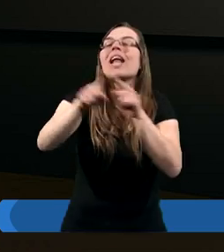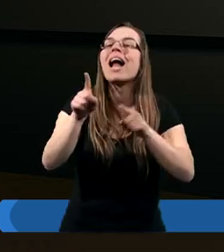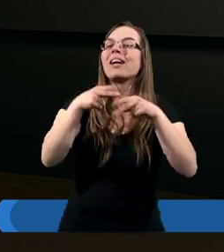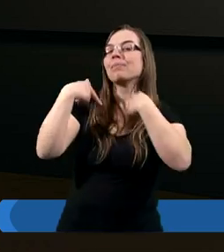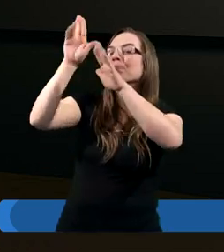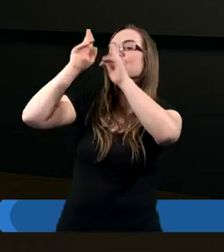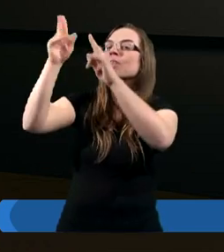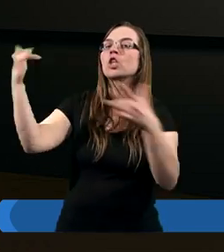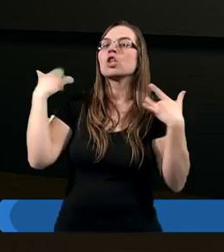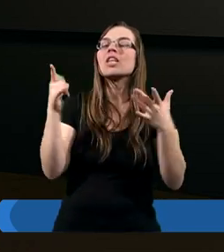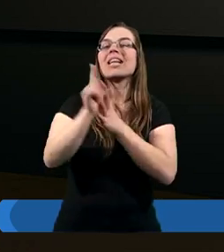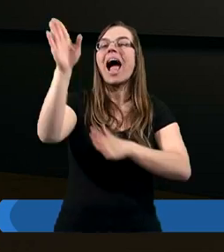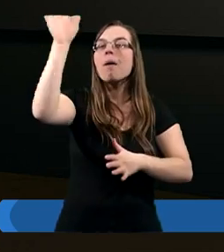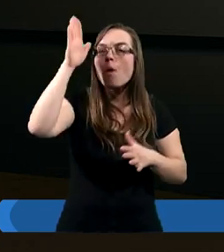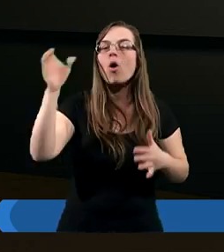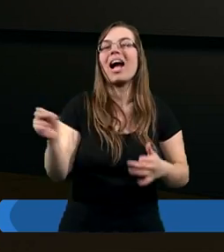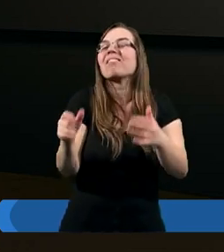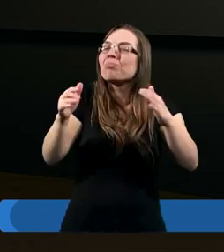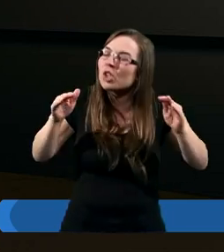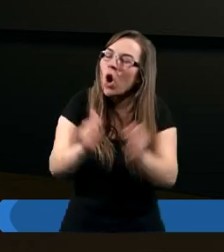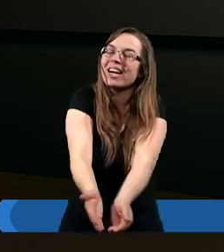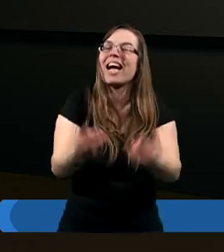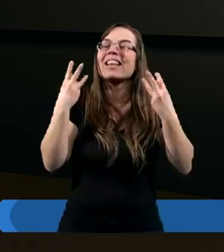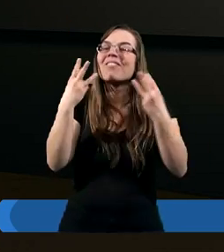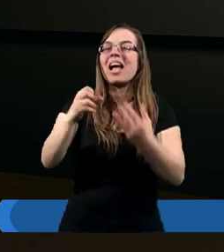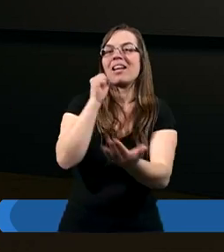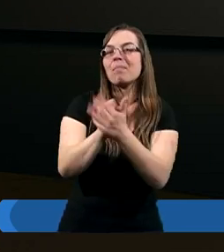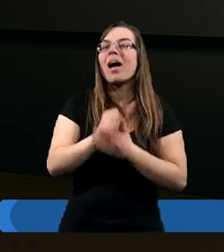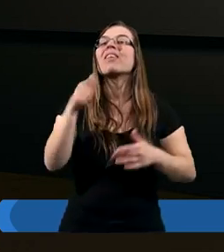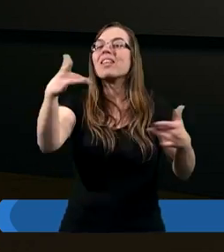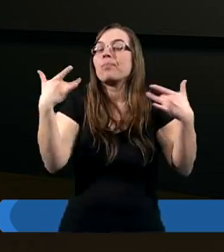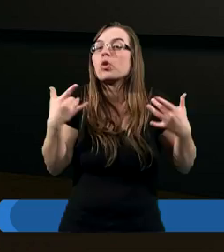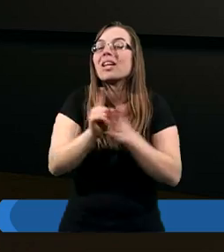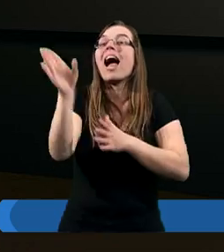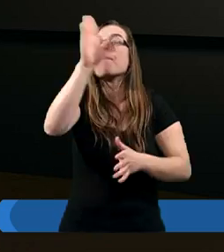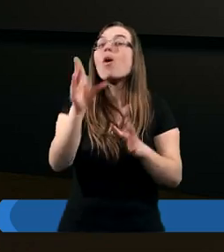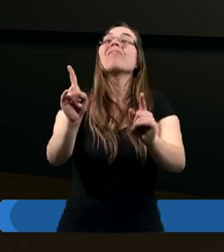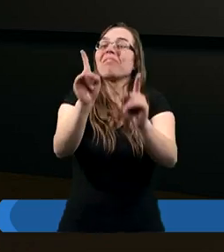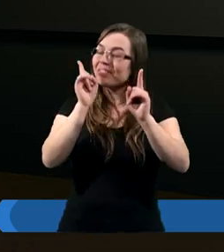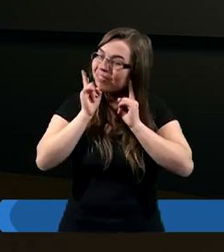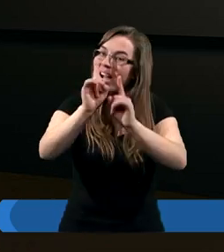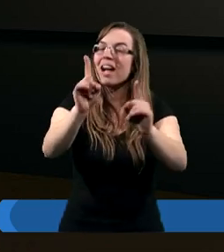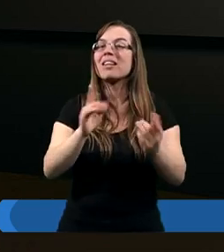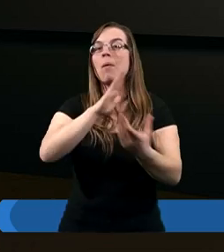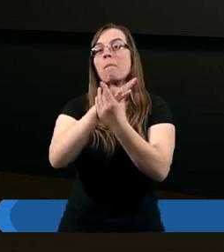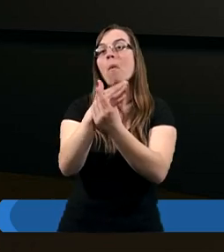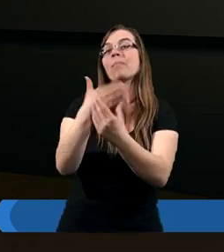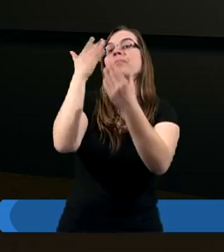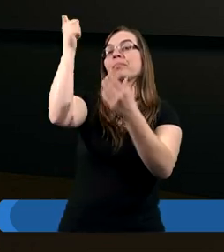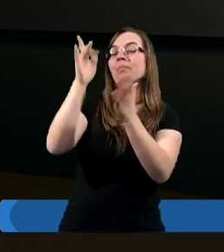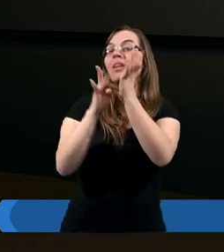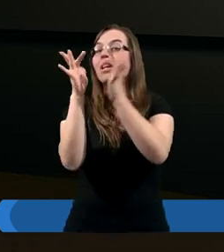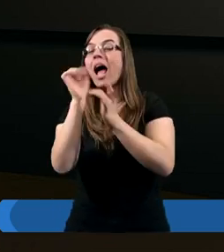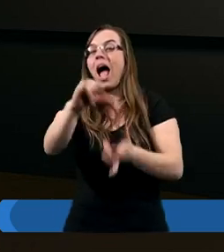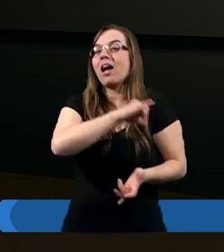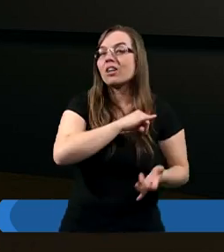takim praktycznym, konkretnym wymiarze. I w tym życiu dla Boga rzeczywiście pomiędzy Chrystusem a